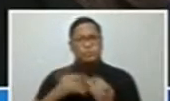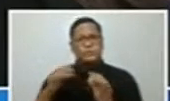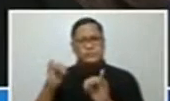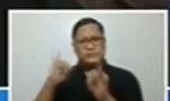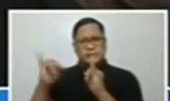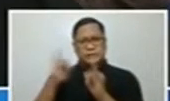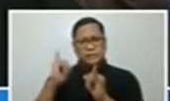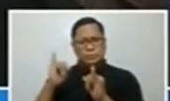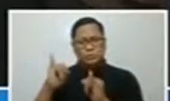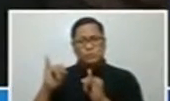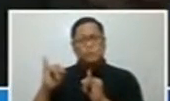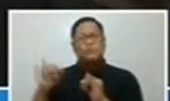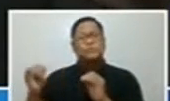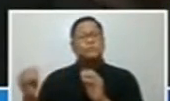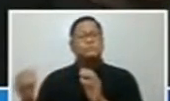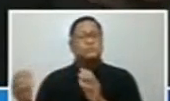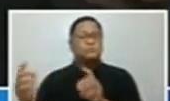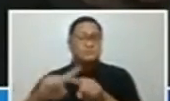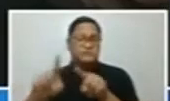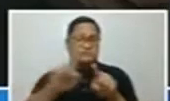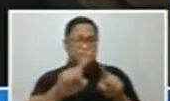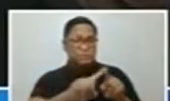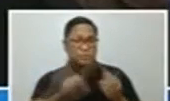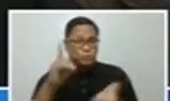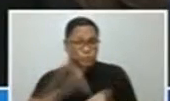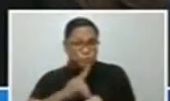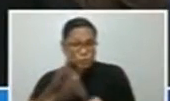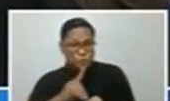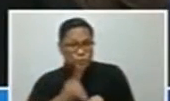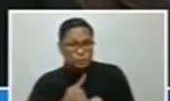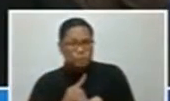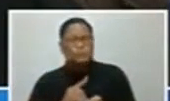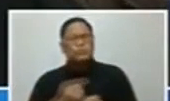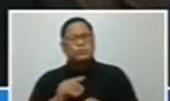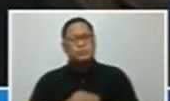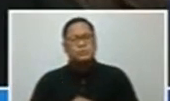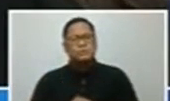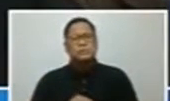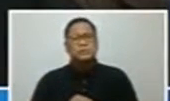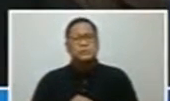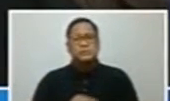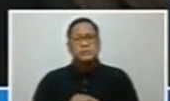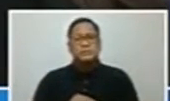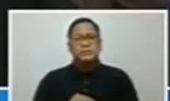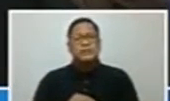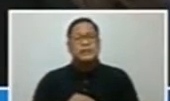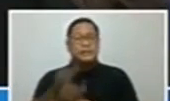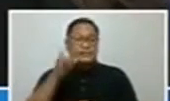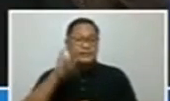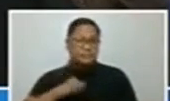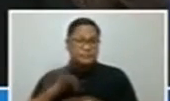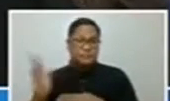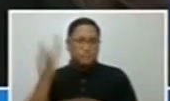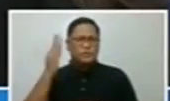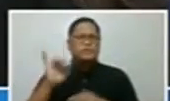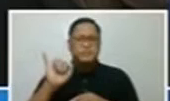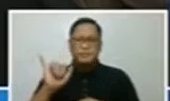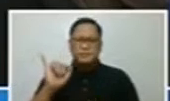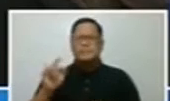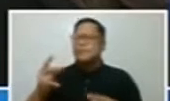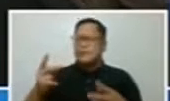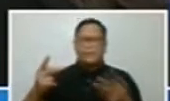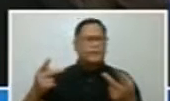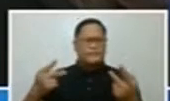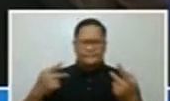mga napag-usapan about controlling COVID-19 after ma-report po na may sudden spike ng cases doon